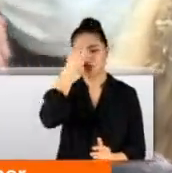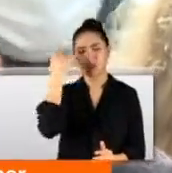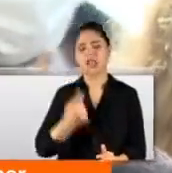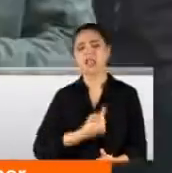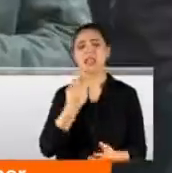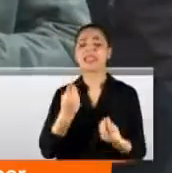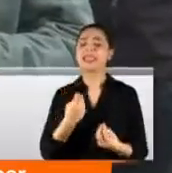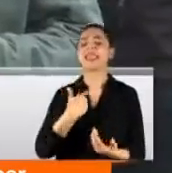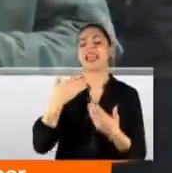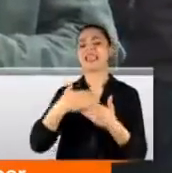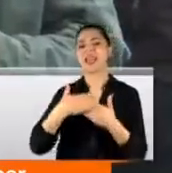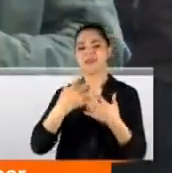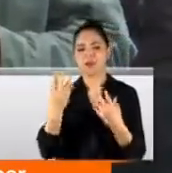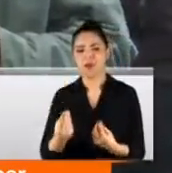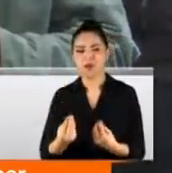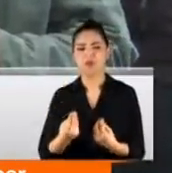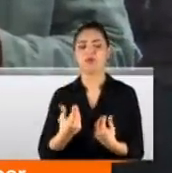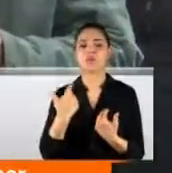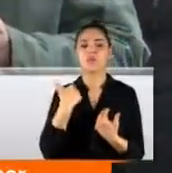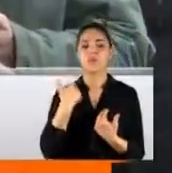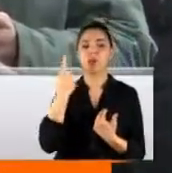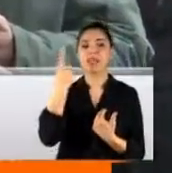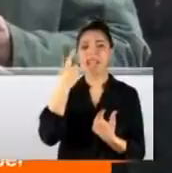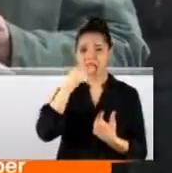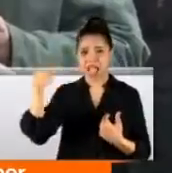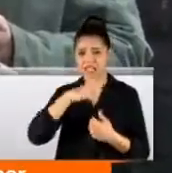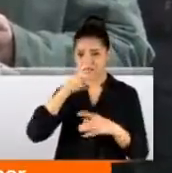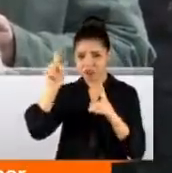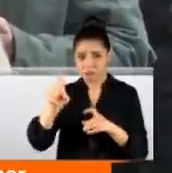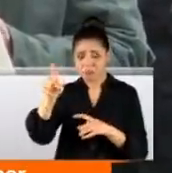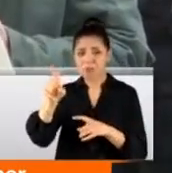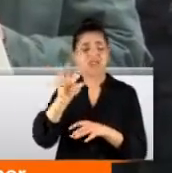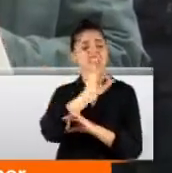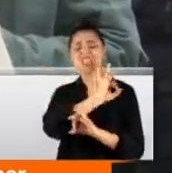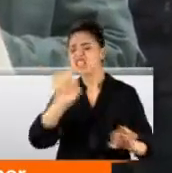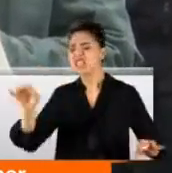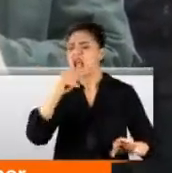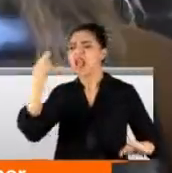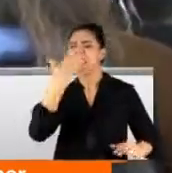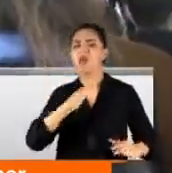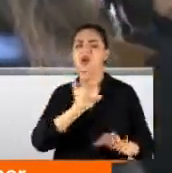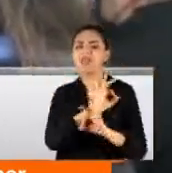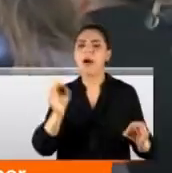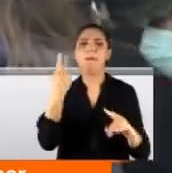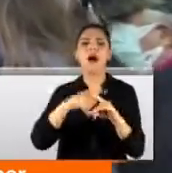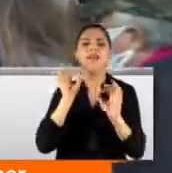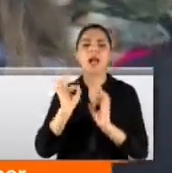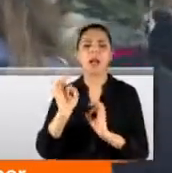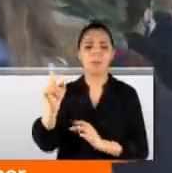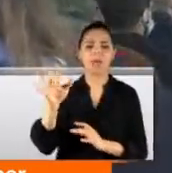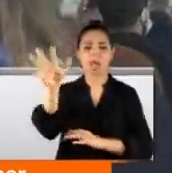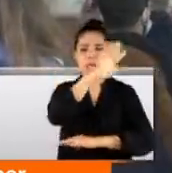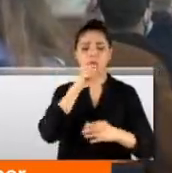İyi ki tanımışım. Bir insanın hiç mi eksi tarafı olmaz, hiç mi kötü bir tarafı olmaz? Rasim abinin yoktu. Hepimiz için çok büyük bir